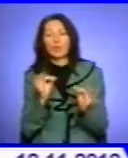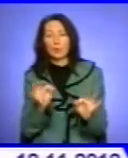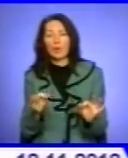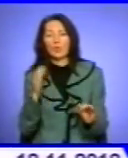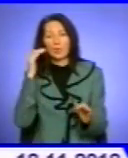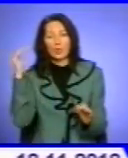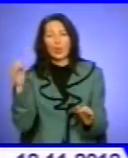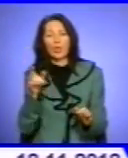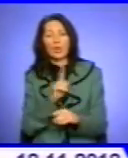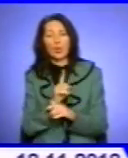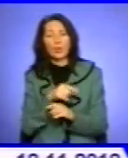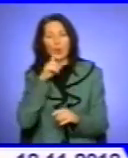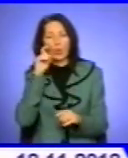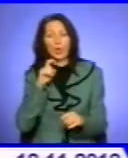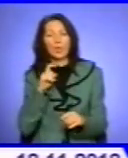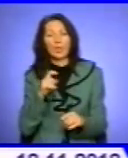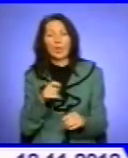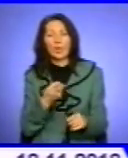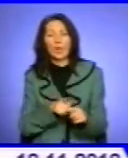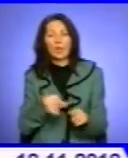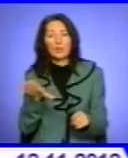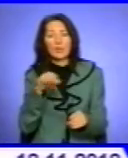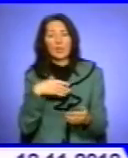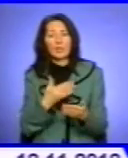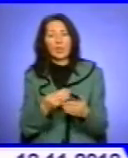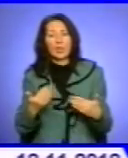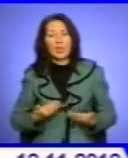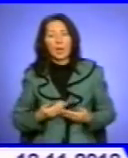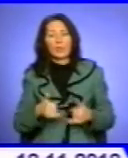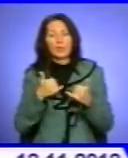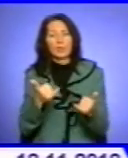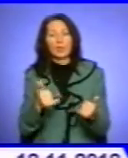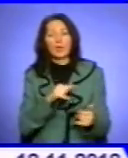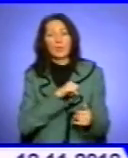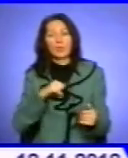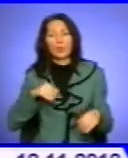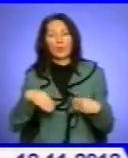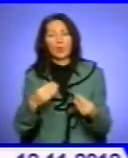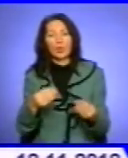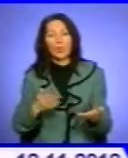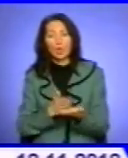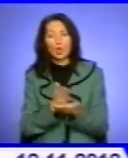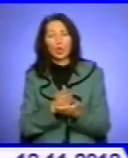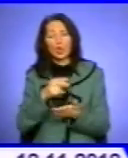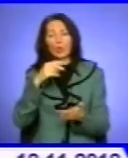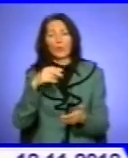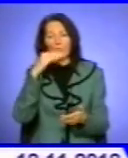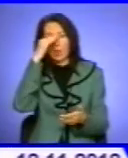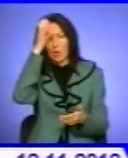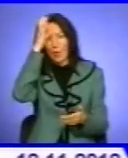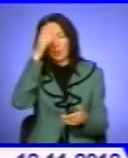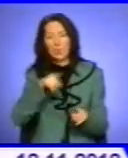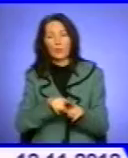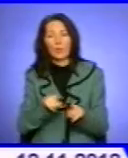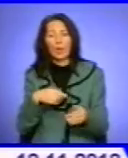та України, який все своє життя присвятив самовідданому служінню вітчизняній науці та освіті. Він пройшов яскравий та